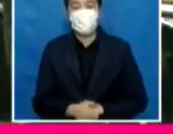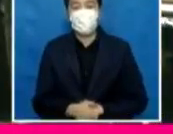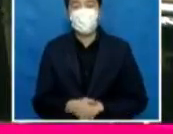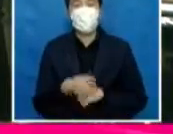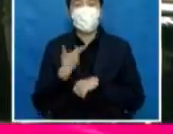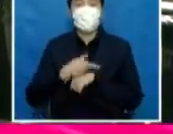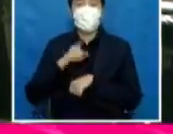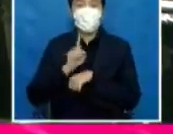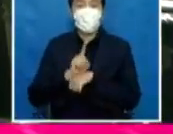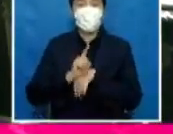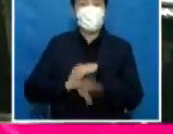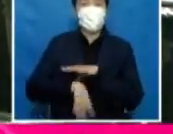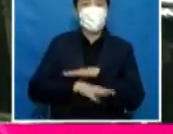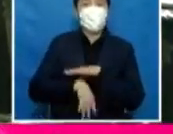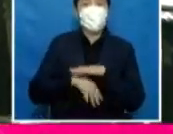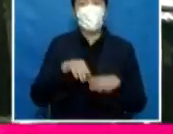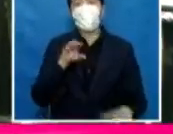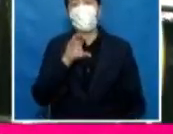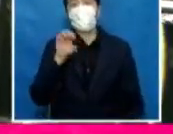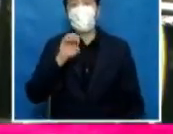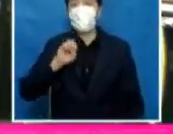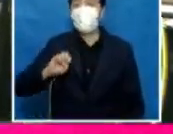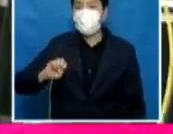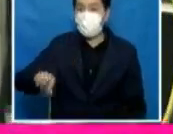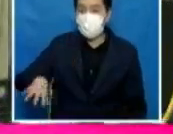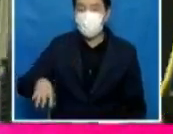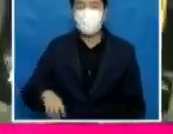ประธานกรรมการจับได้หลักร้อย